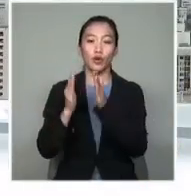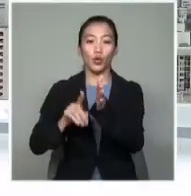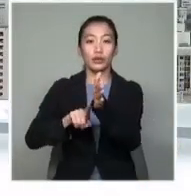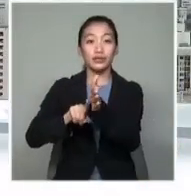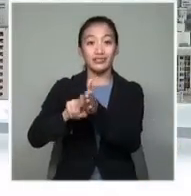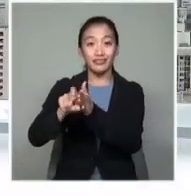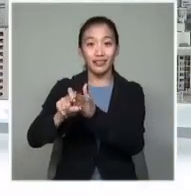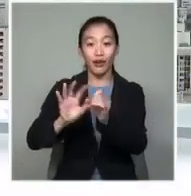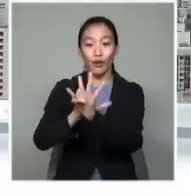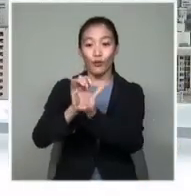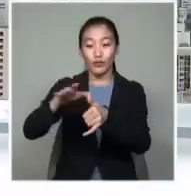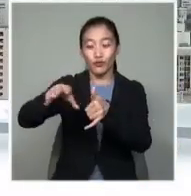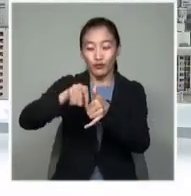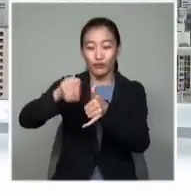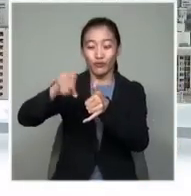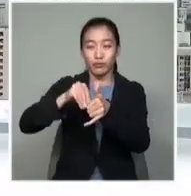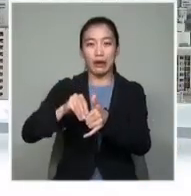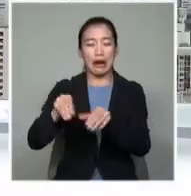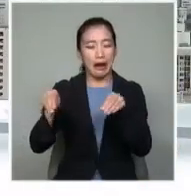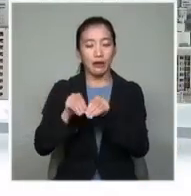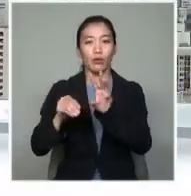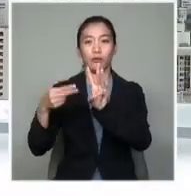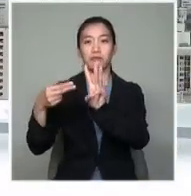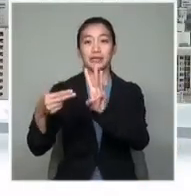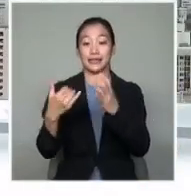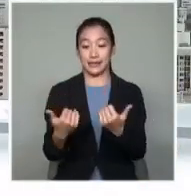อใกล้แตะ 60,000 คนแล้วนะคะยอดสะสมอยู่ที่ประมาณ